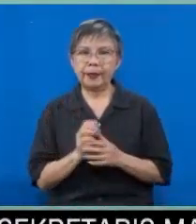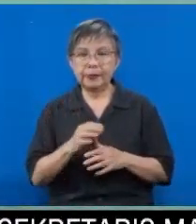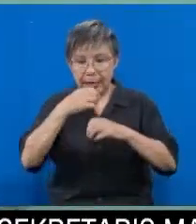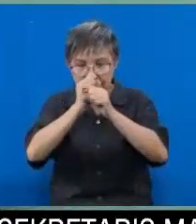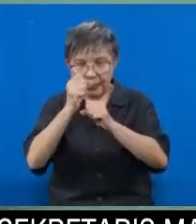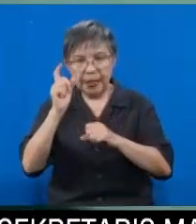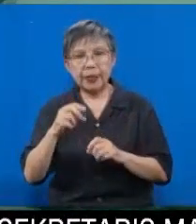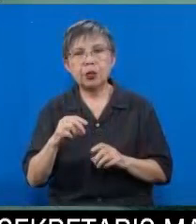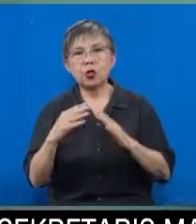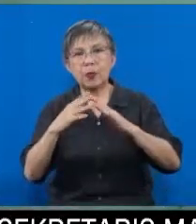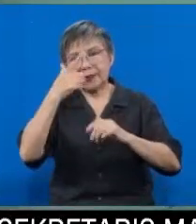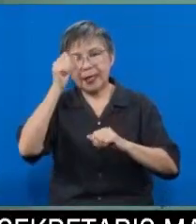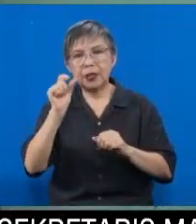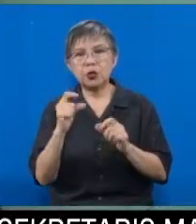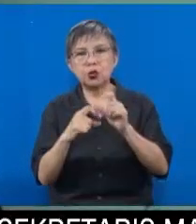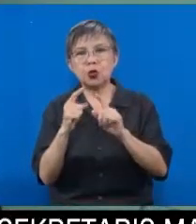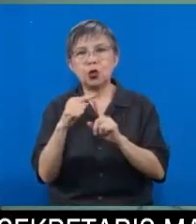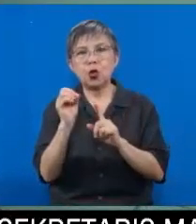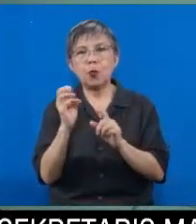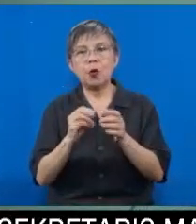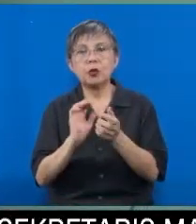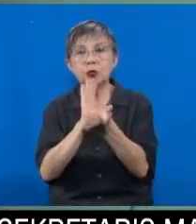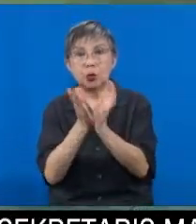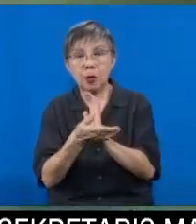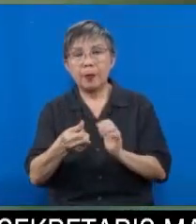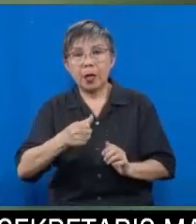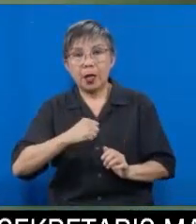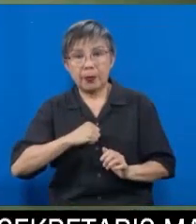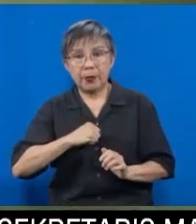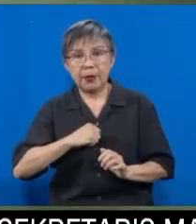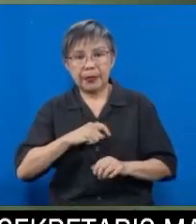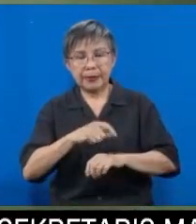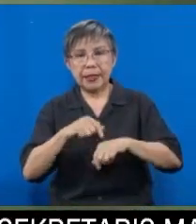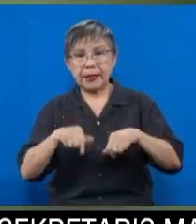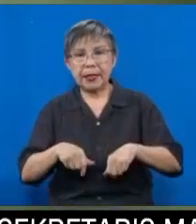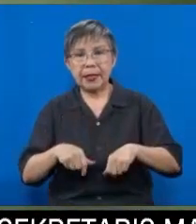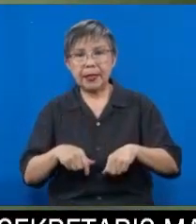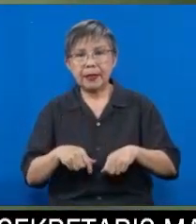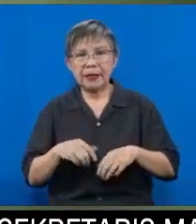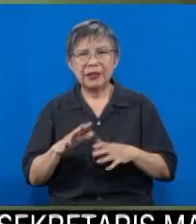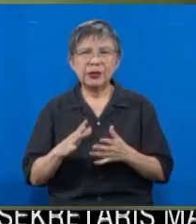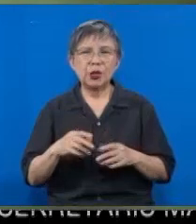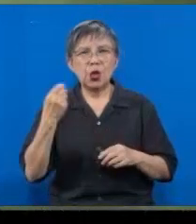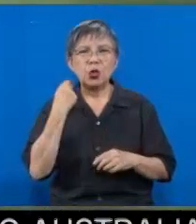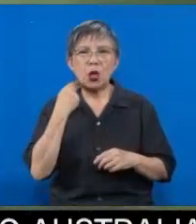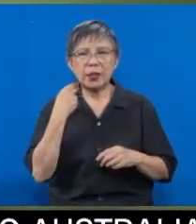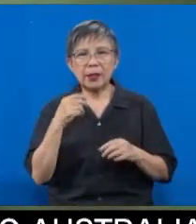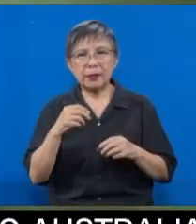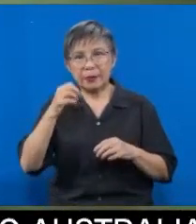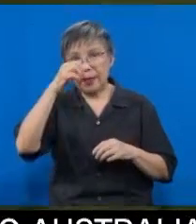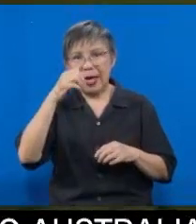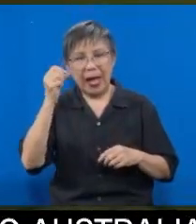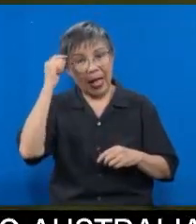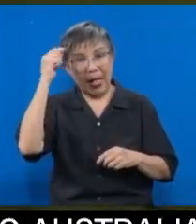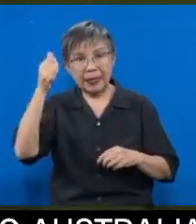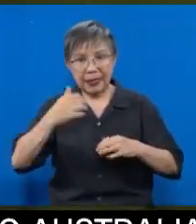dari RSUD Dr. Sutomo Surabaya, Edi Suyanto, mengakui situasi saat ini memang serba tidak nyaman bagi dokter forensik.